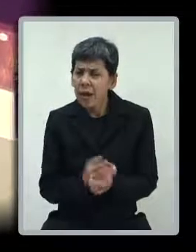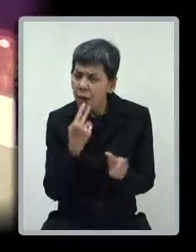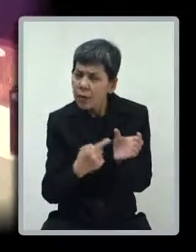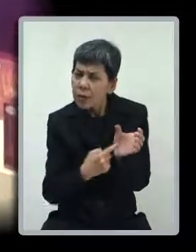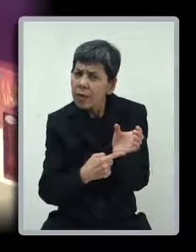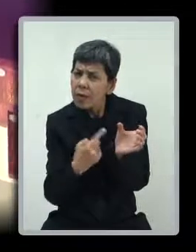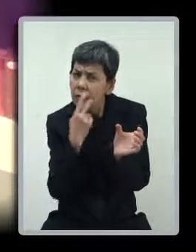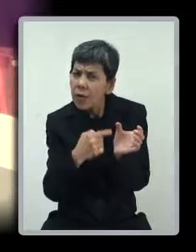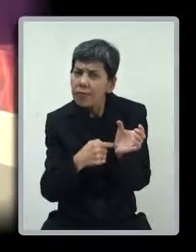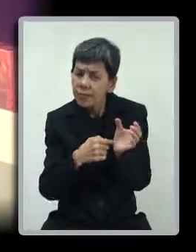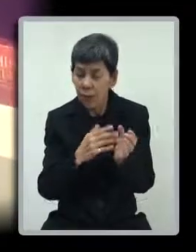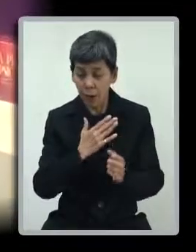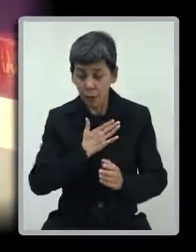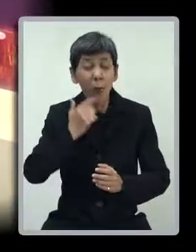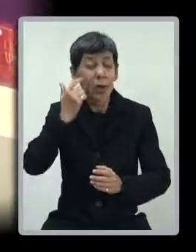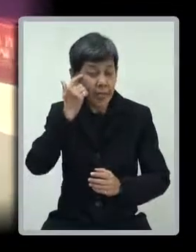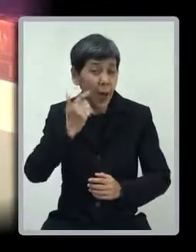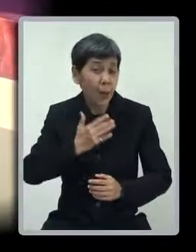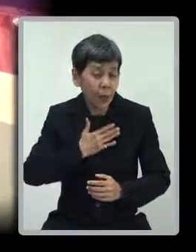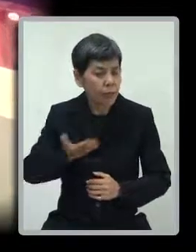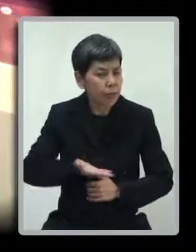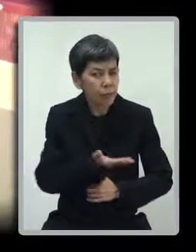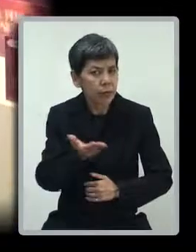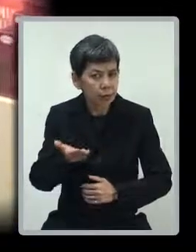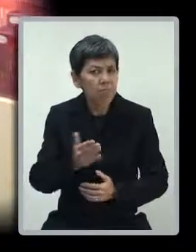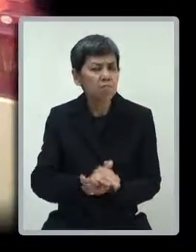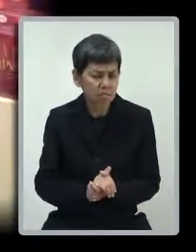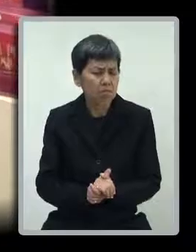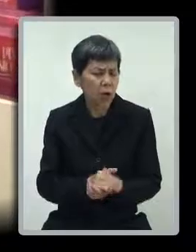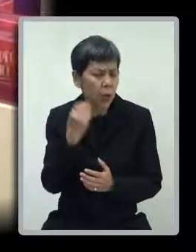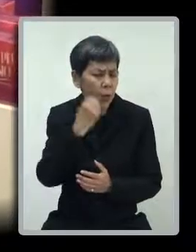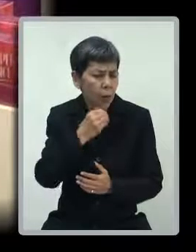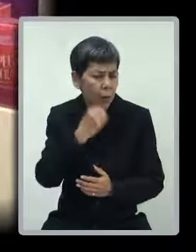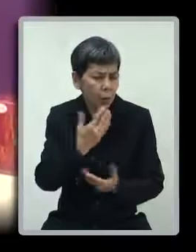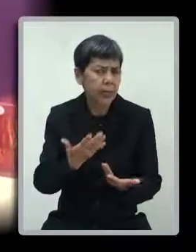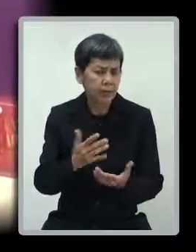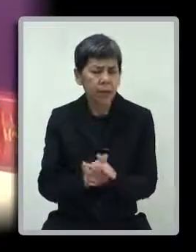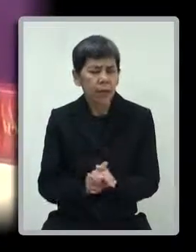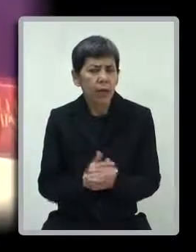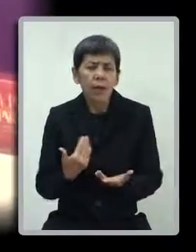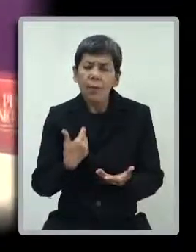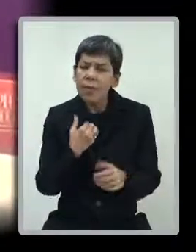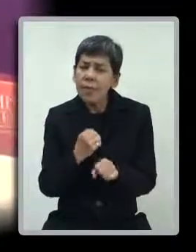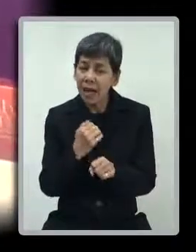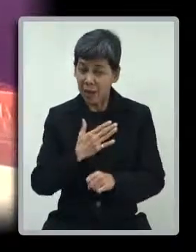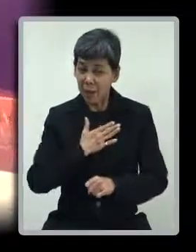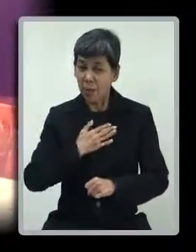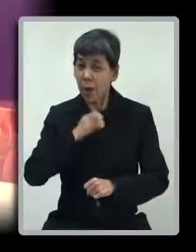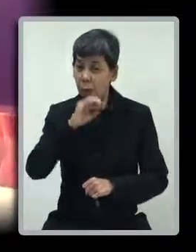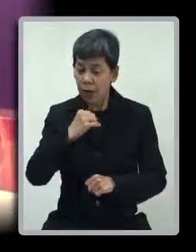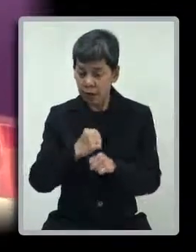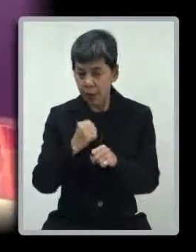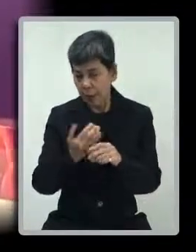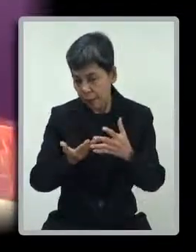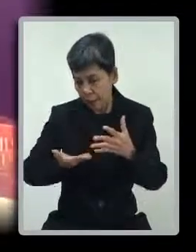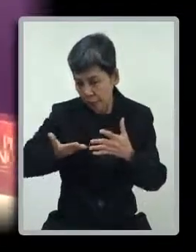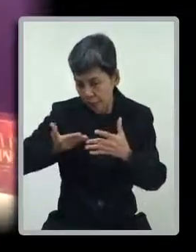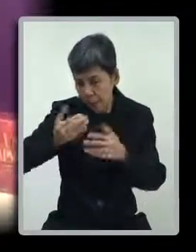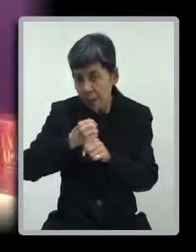องตรงนี้มันเป็นสิ่งที่ผมเชื่อว่าทุกคนเนี่ยมันได้ใช้นะแล้วสิ่งหนึ่งเนี่ยที่ผมอยากจะไปต่อย